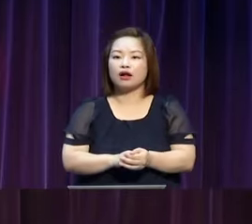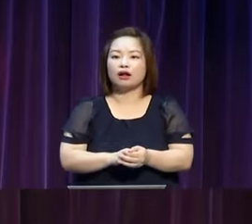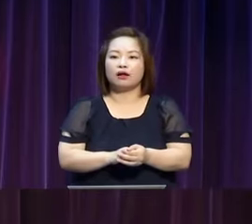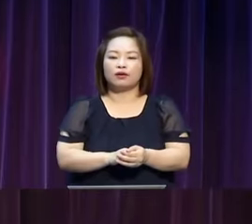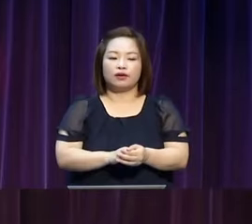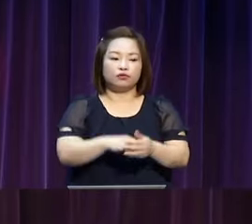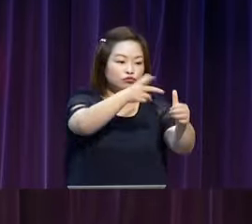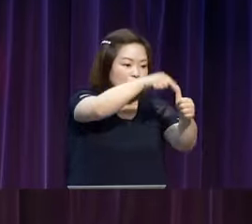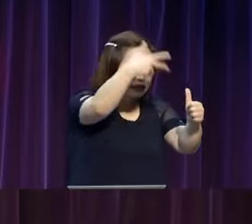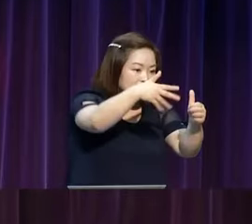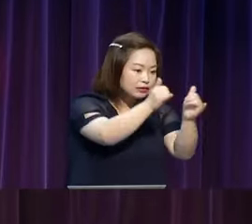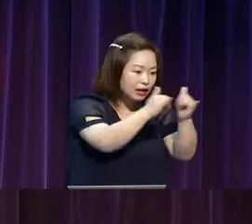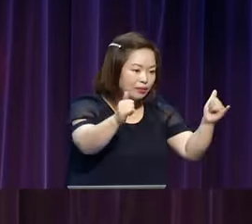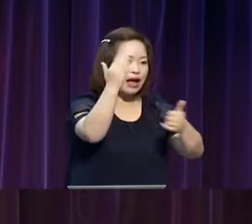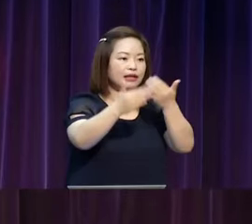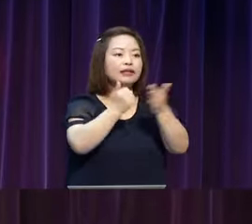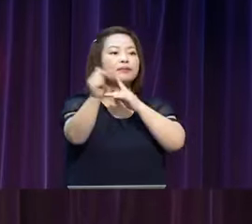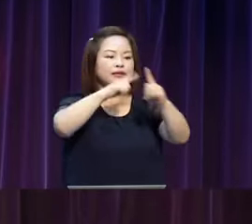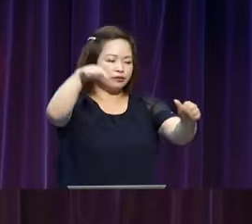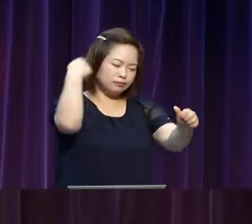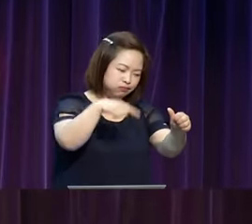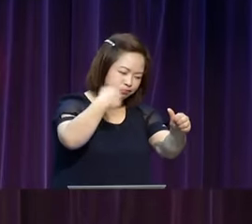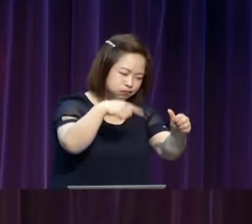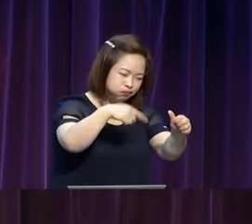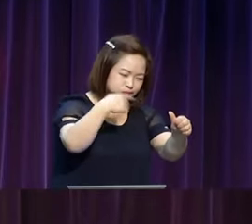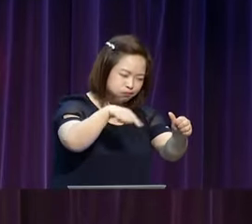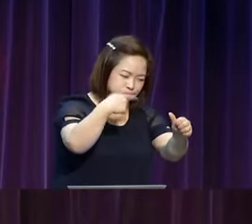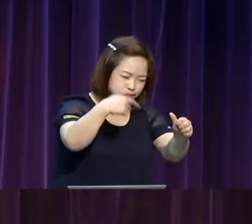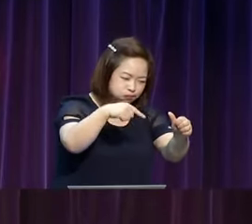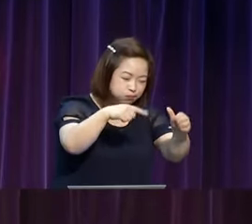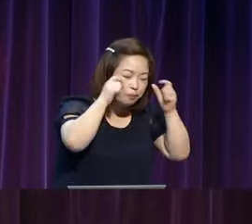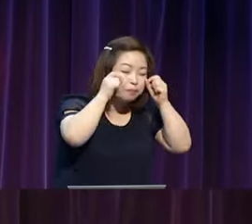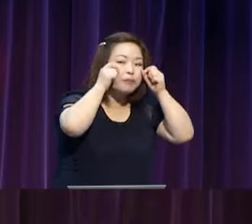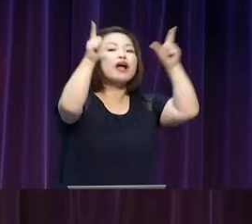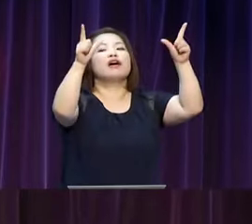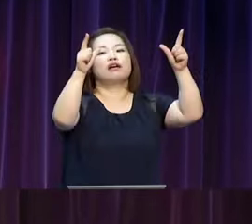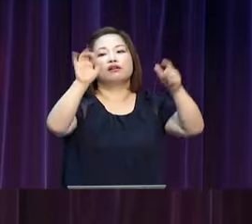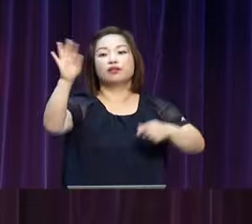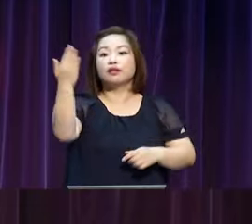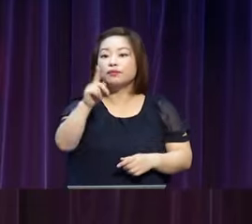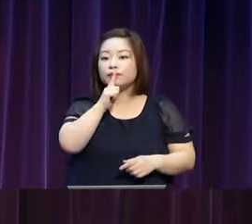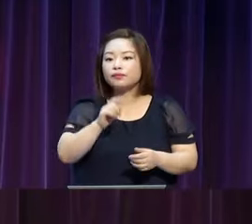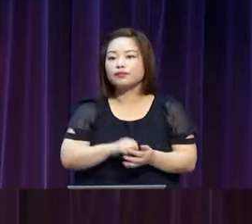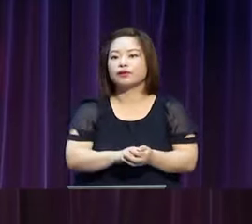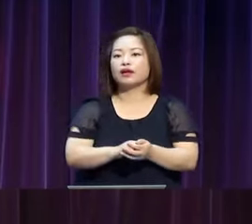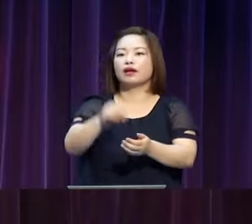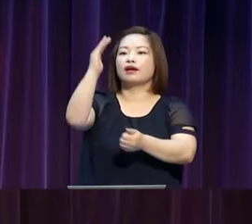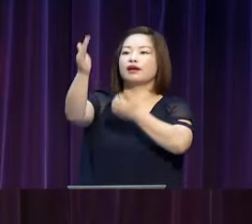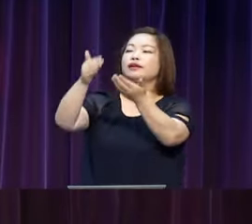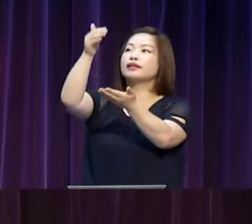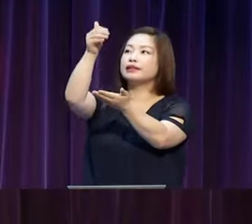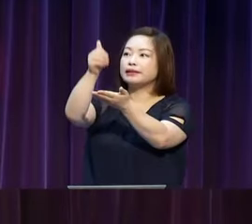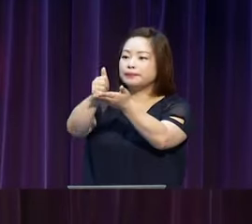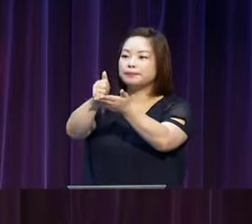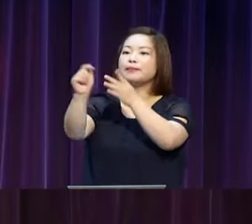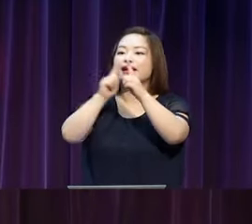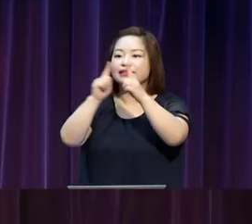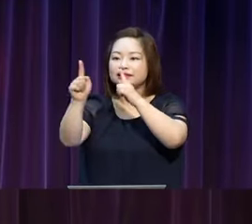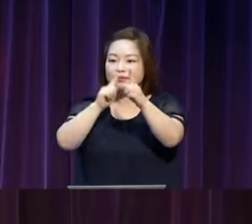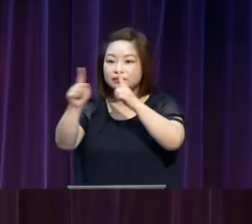뭐냐? 하나님의 말씀이에요. 그러니까 이 말씀을 우리 마음속에